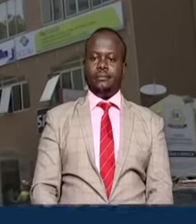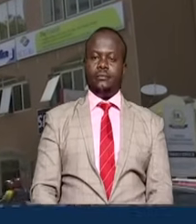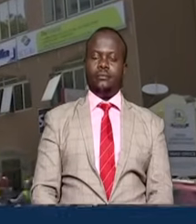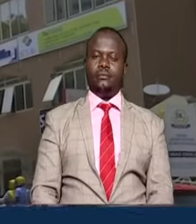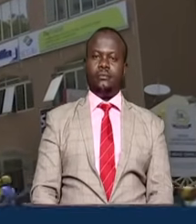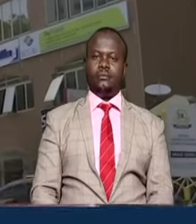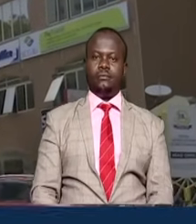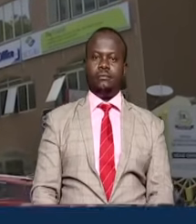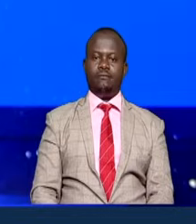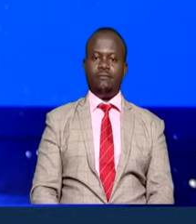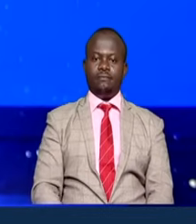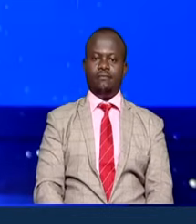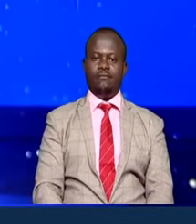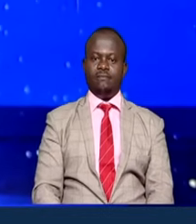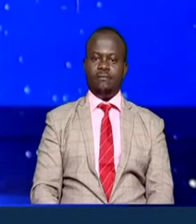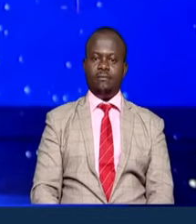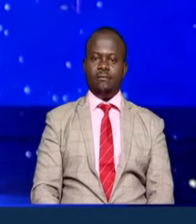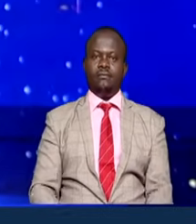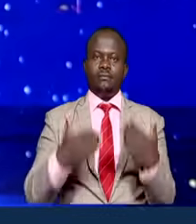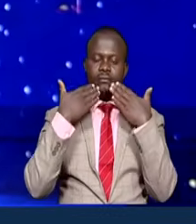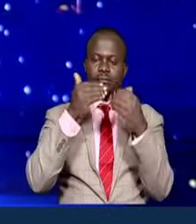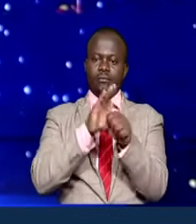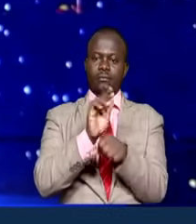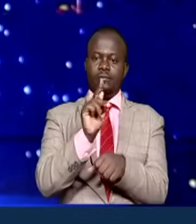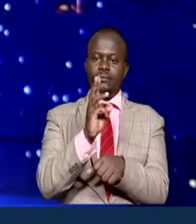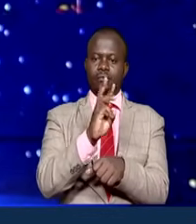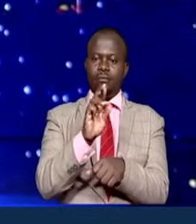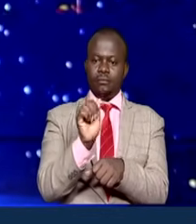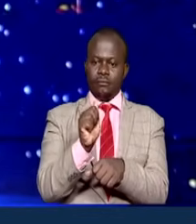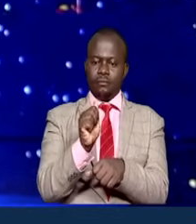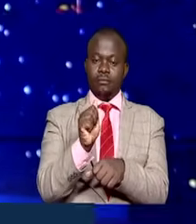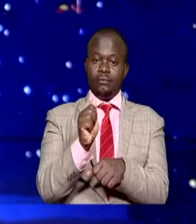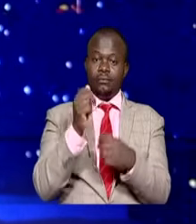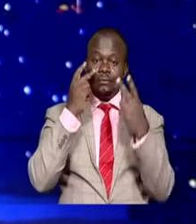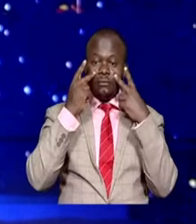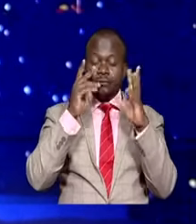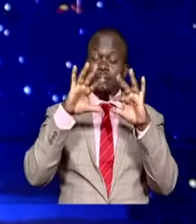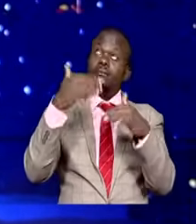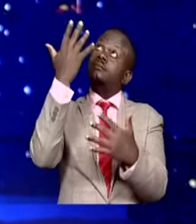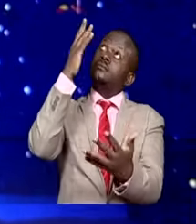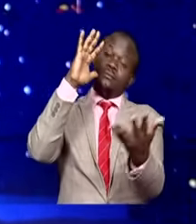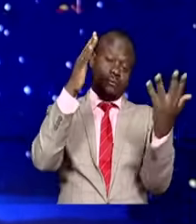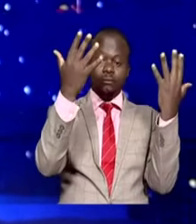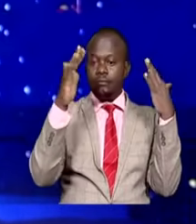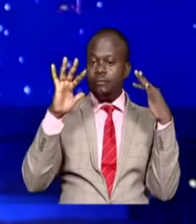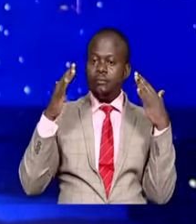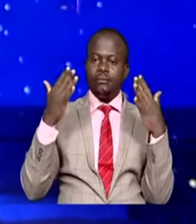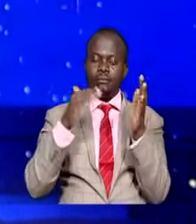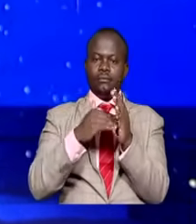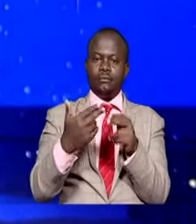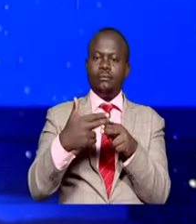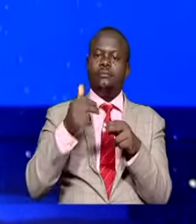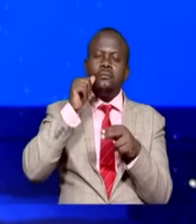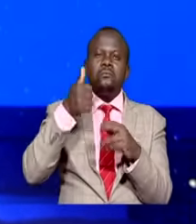mu mujyi wa Kigali urakoze cyane Kwizera Bosco reka noneho turebe uko kirere kiriwe uko kiraye ndetse nicyo kiduhishiye ku